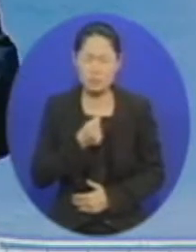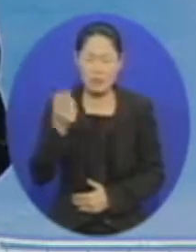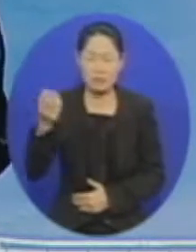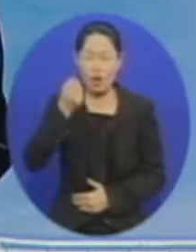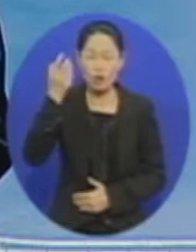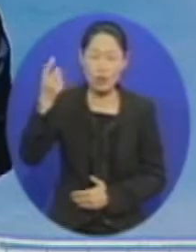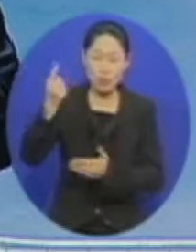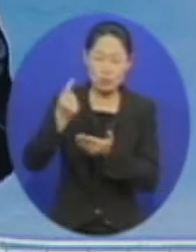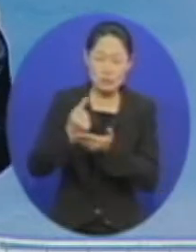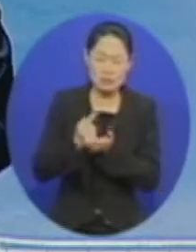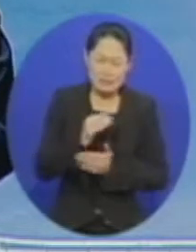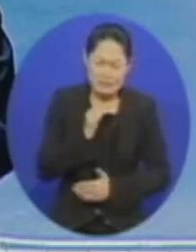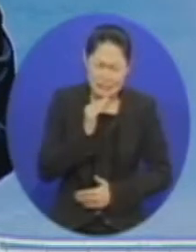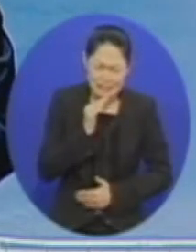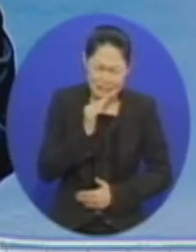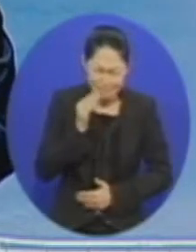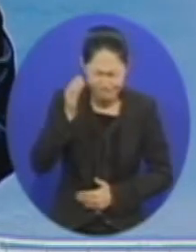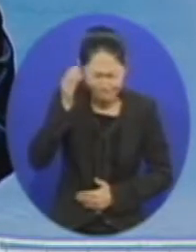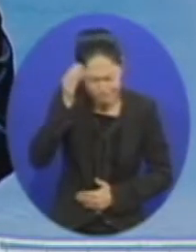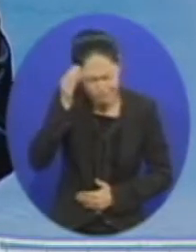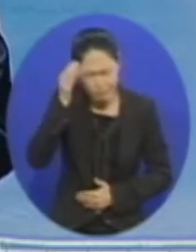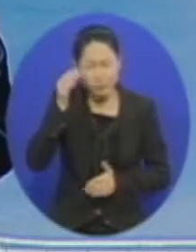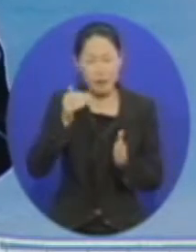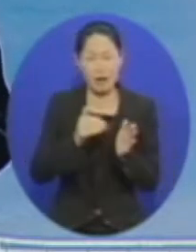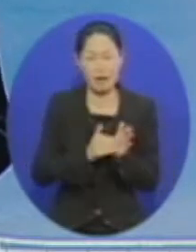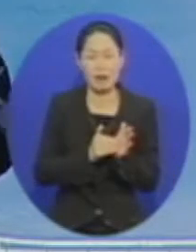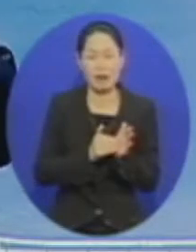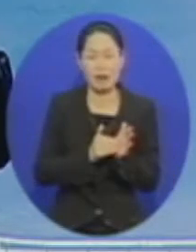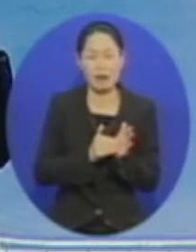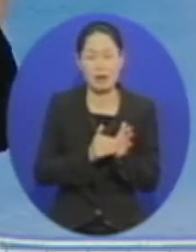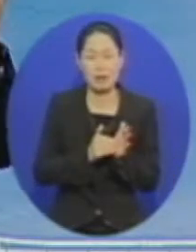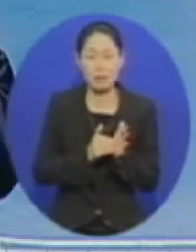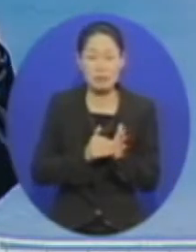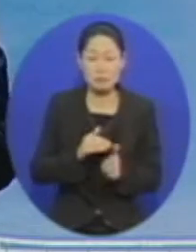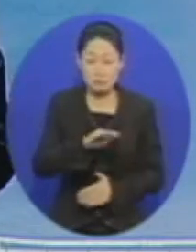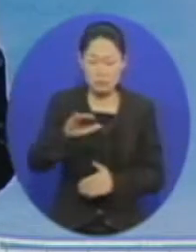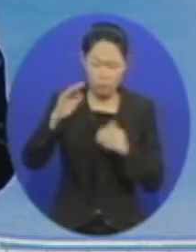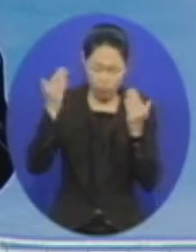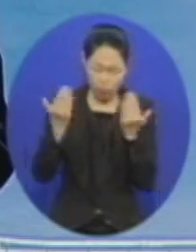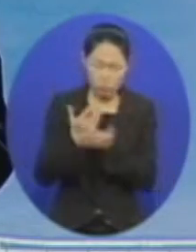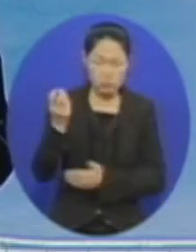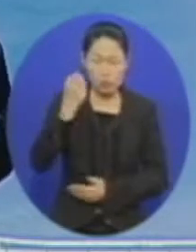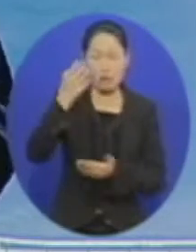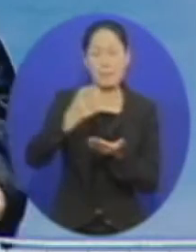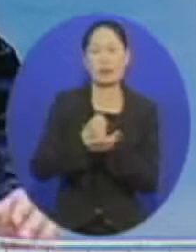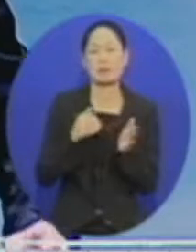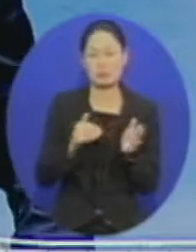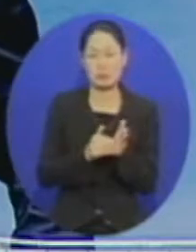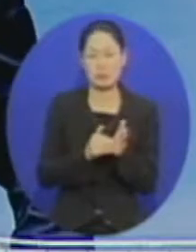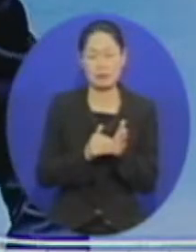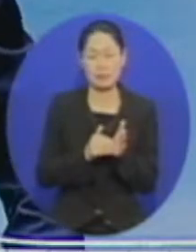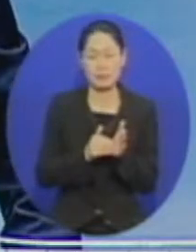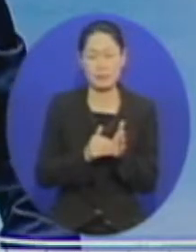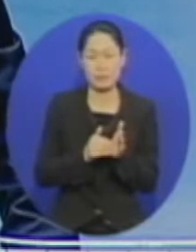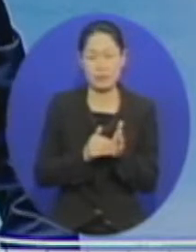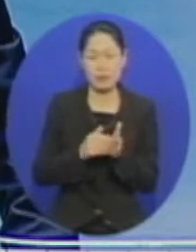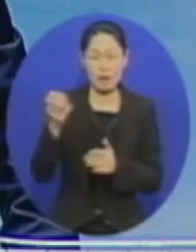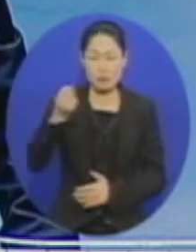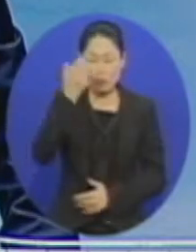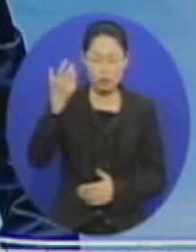성령님이 오시기를 정말 원 했다구요 그들이 다 성령 받아 써요 성령 충만했던